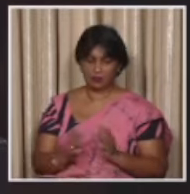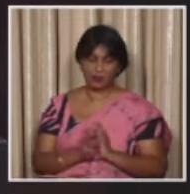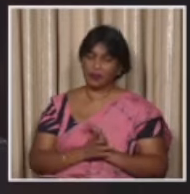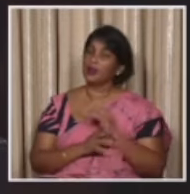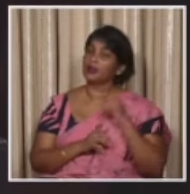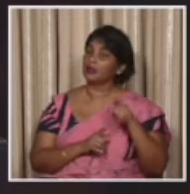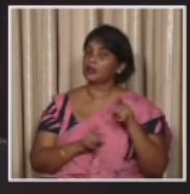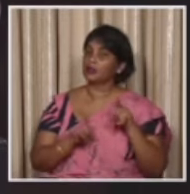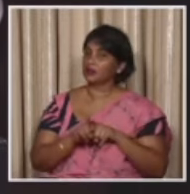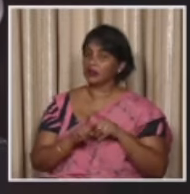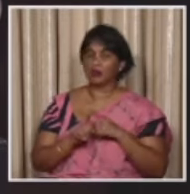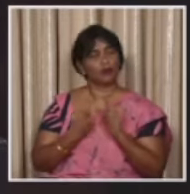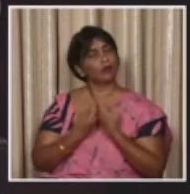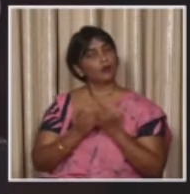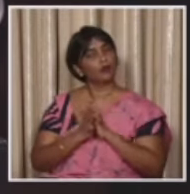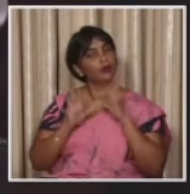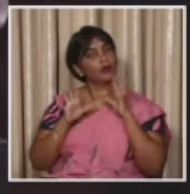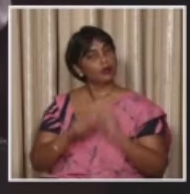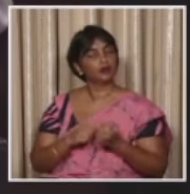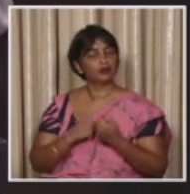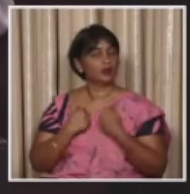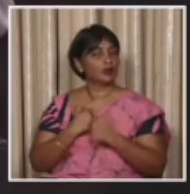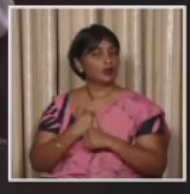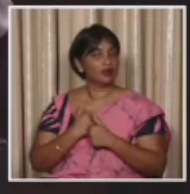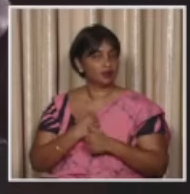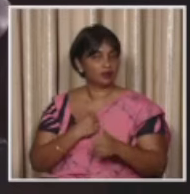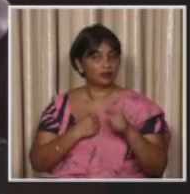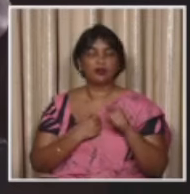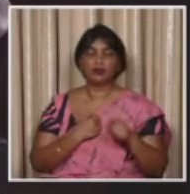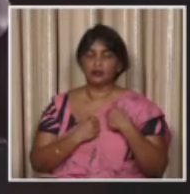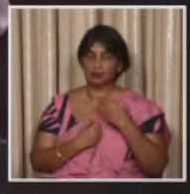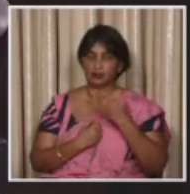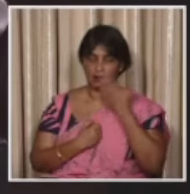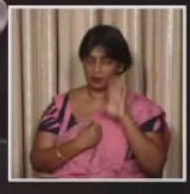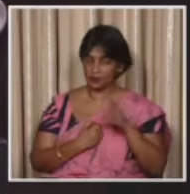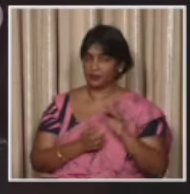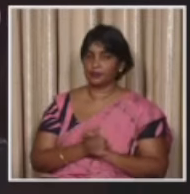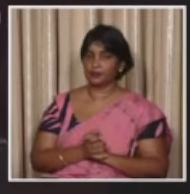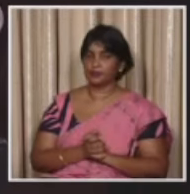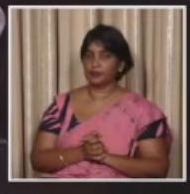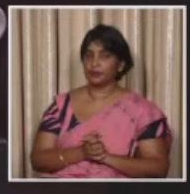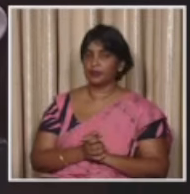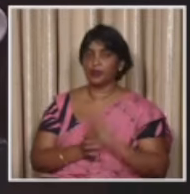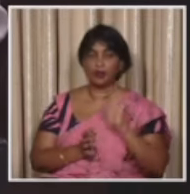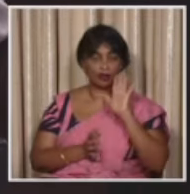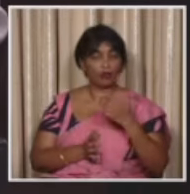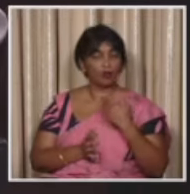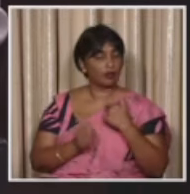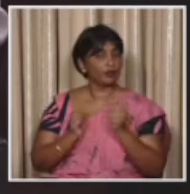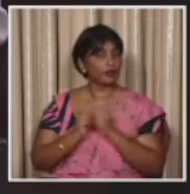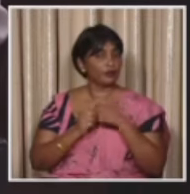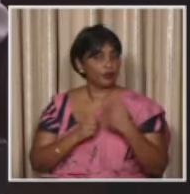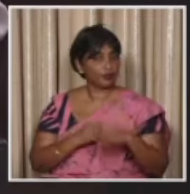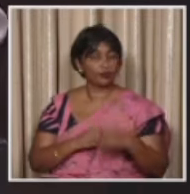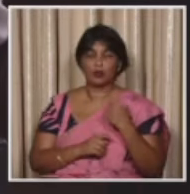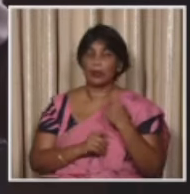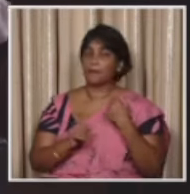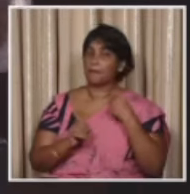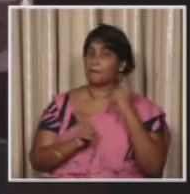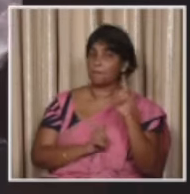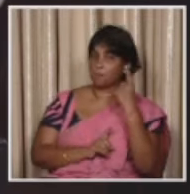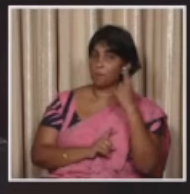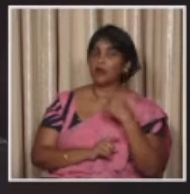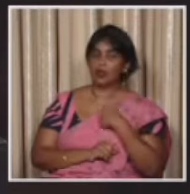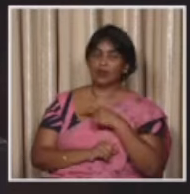ඒ යම් කිසි ඒකාධිකාරියක් නිර්මාණය කිරීමේ හැකියාව නිර්මාණය වුණා. හැබැයි අපි කරපු බලකිරීම තුළ අපි